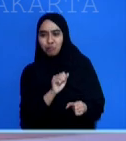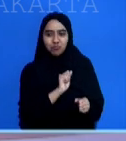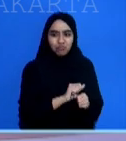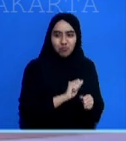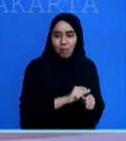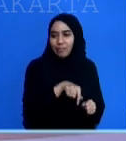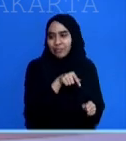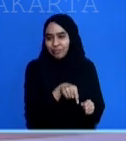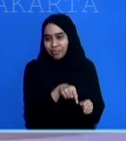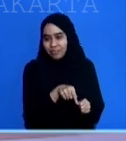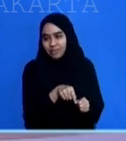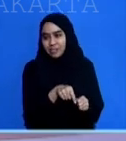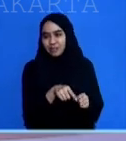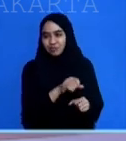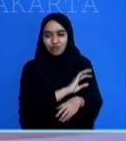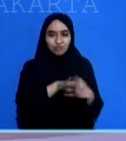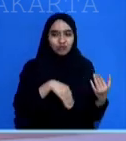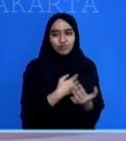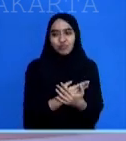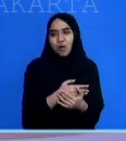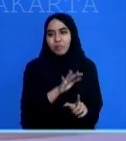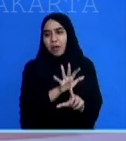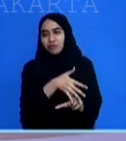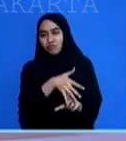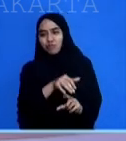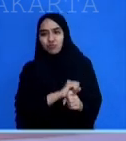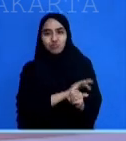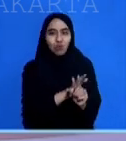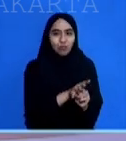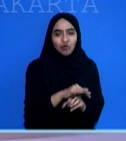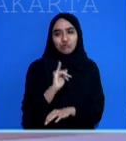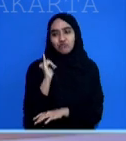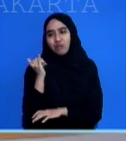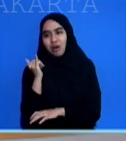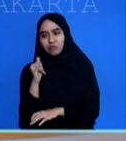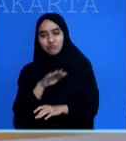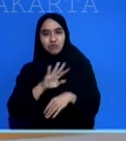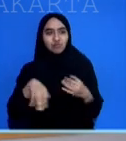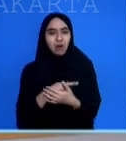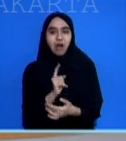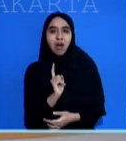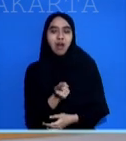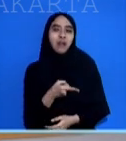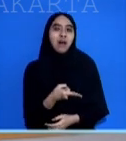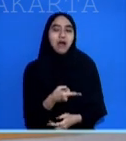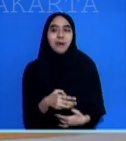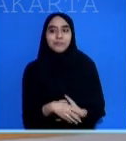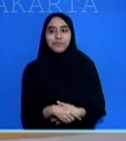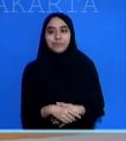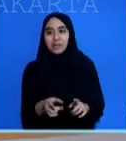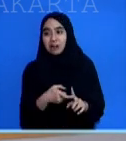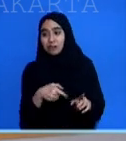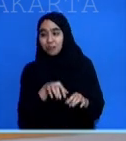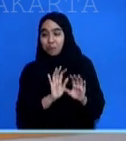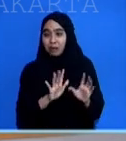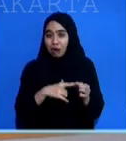Kali Nongko, Purwoharjo, Samigaluh, Kulon Progo, Daerah Istimewa Yogyakarta. Dengan memanfaatkan berbagai rempah-rempah dan dedaunan